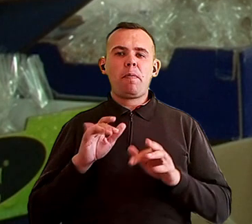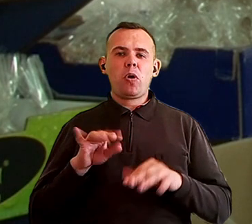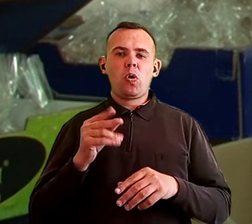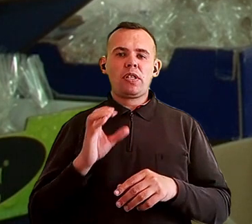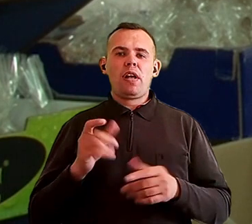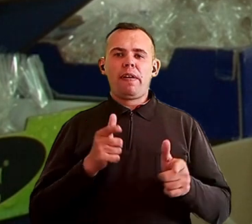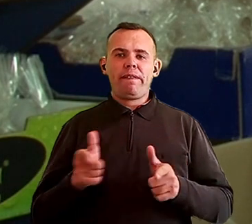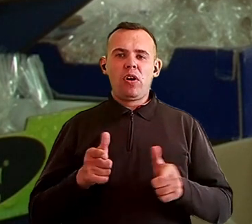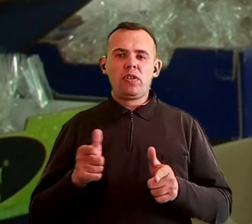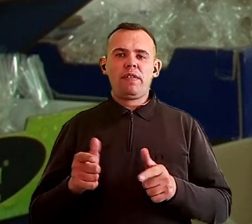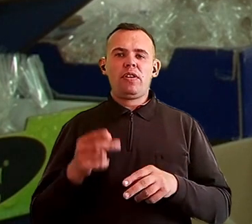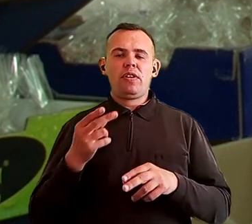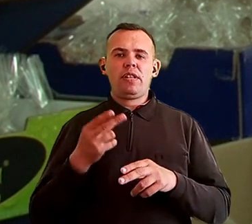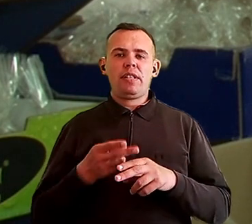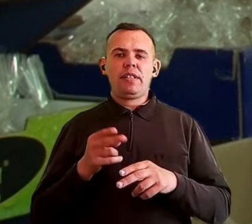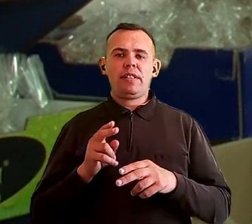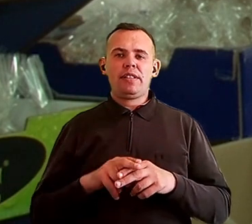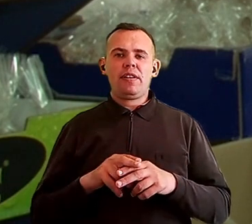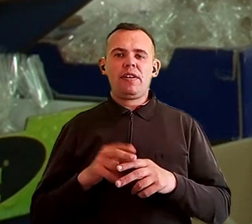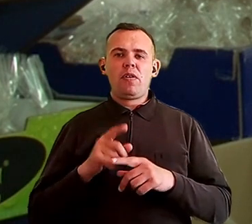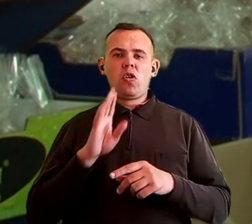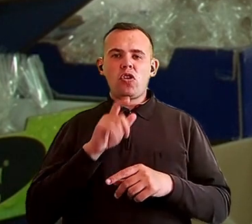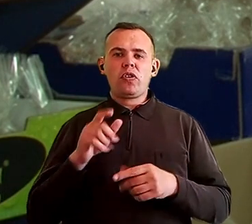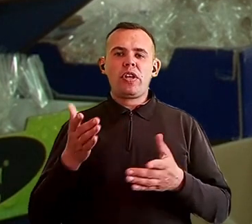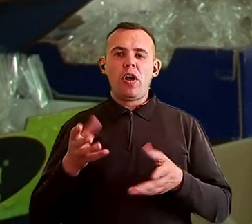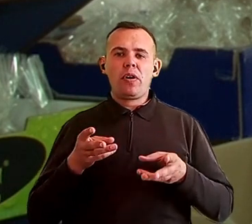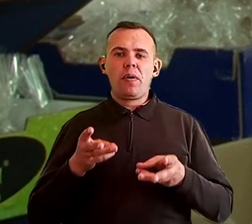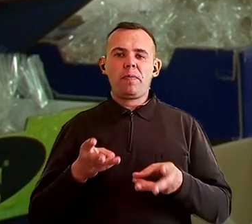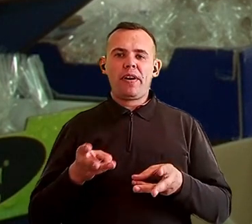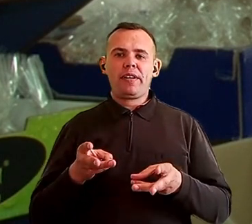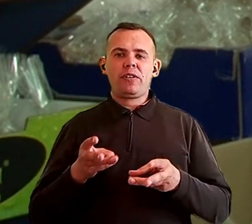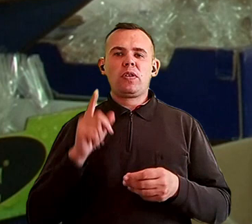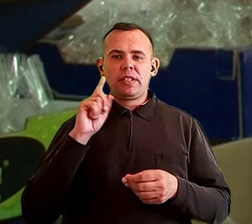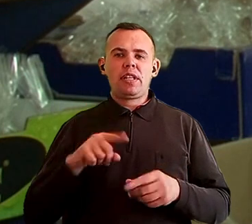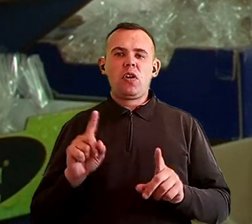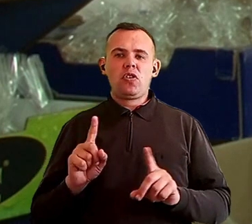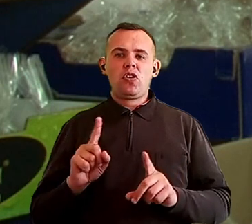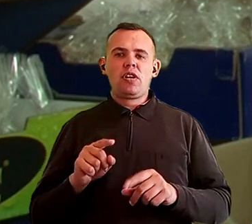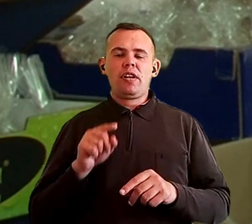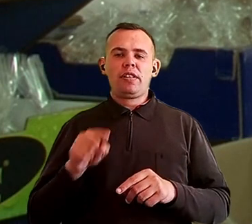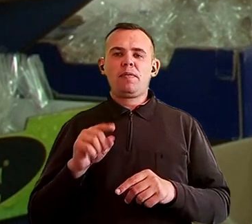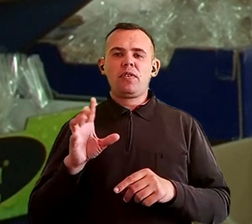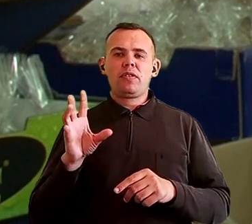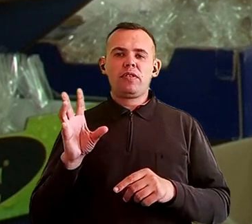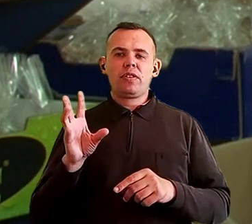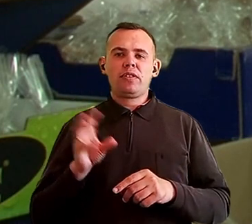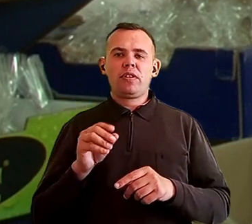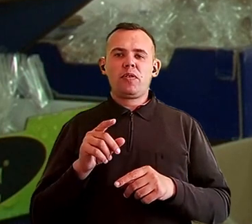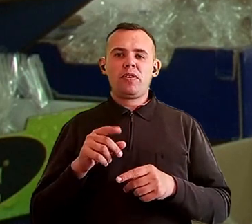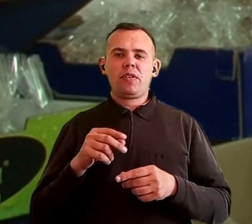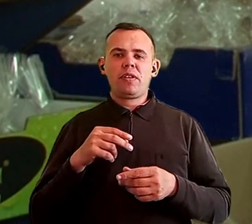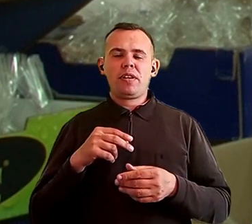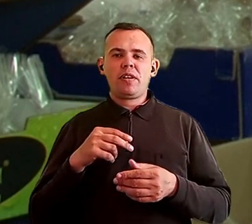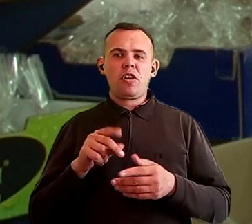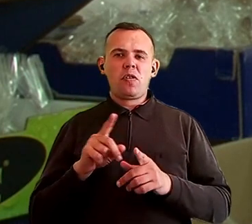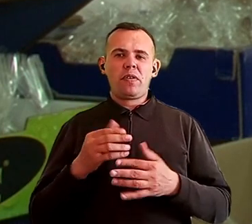якою душею жінки, які тут працюють, знаючи, що це свято, знаючи, куди поїдуть ці паски, вони